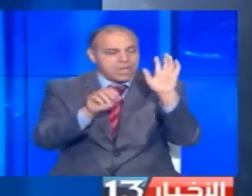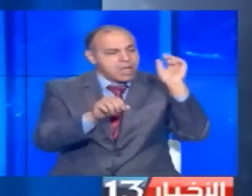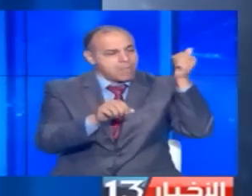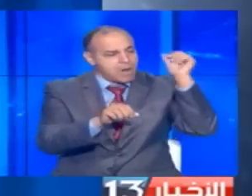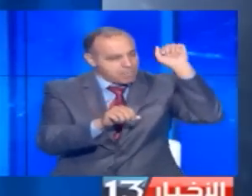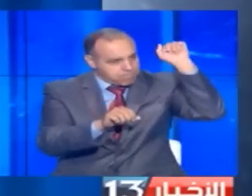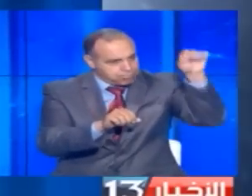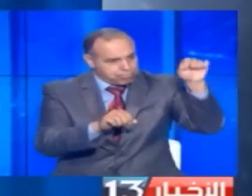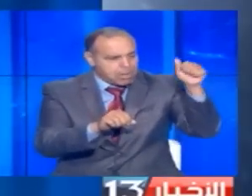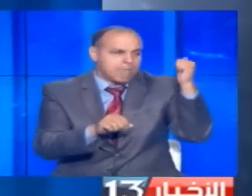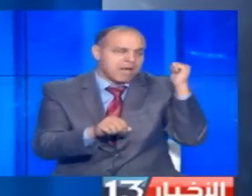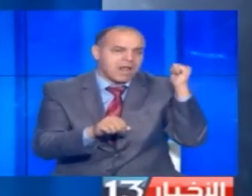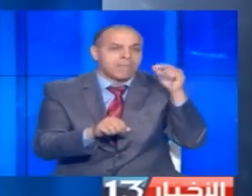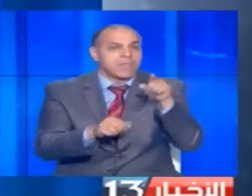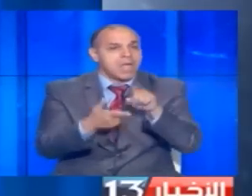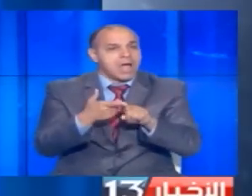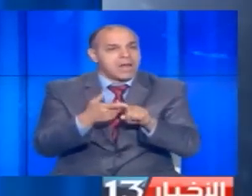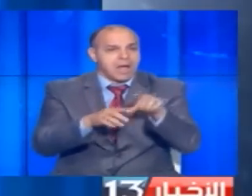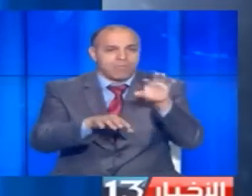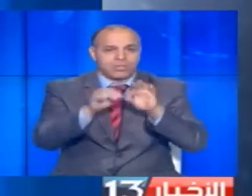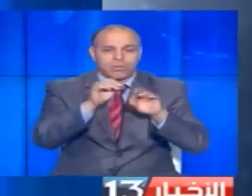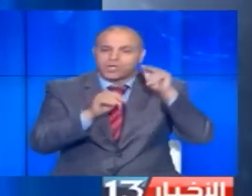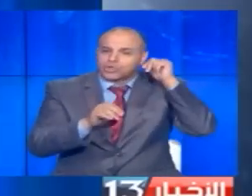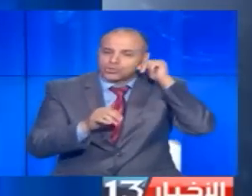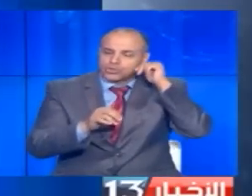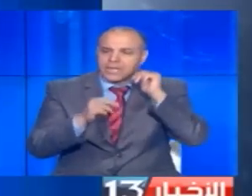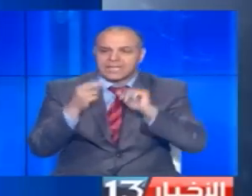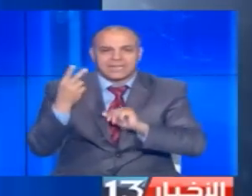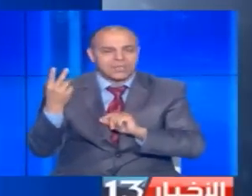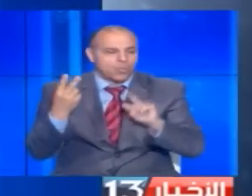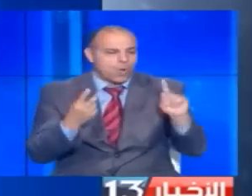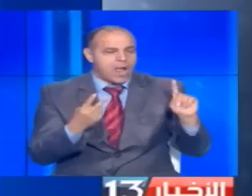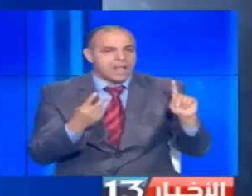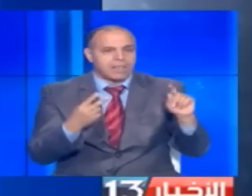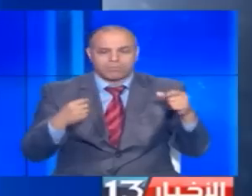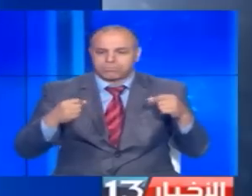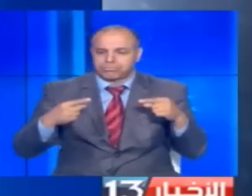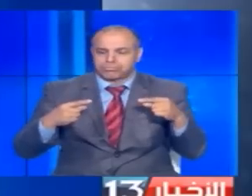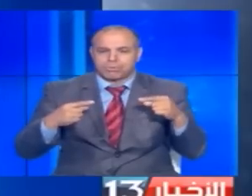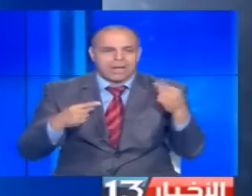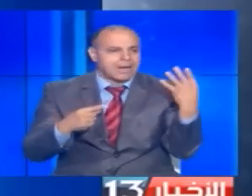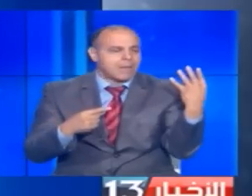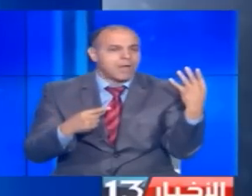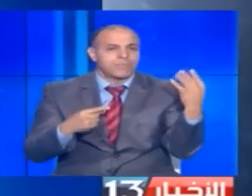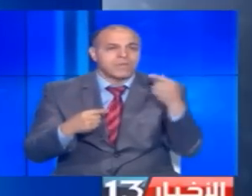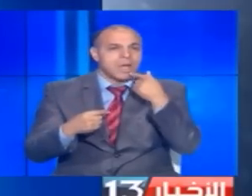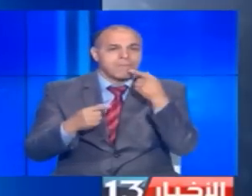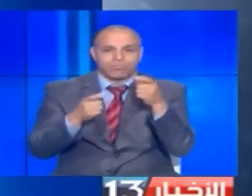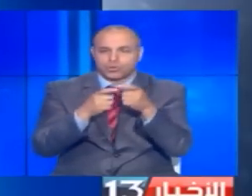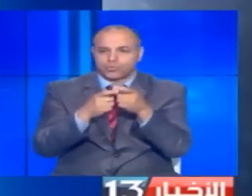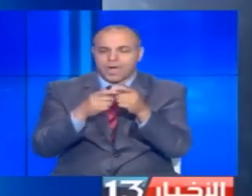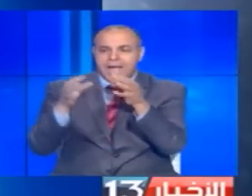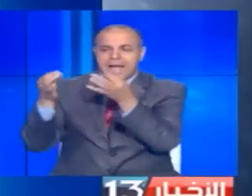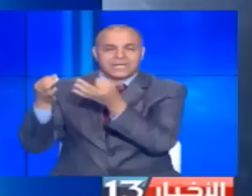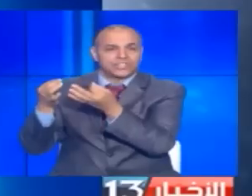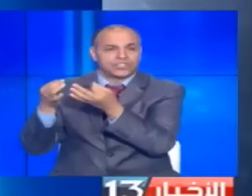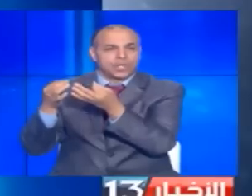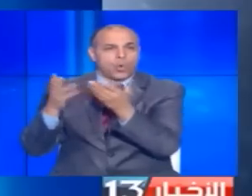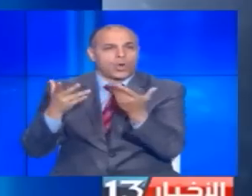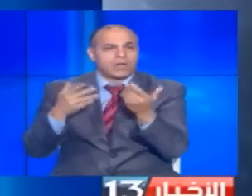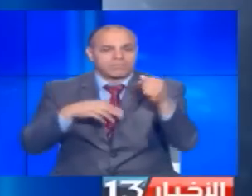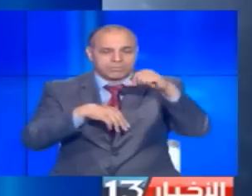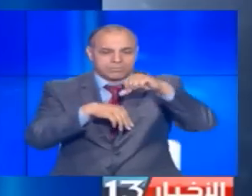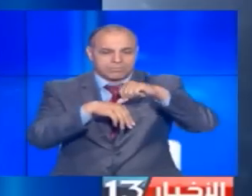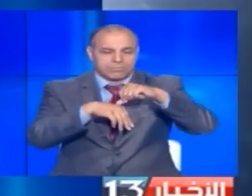تغلبه عشية أمس على منتخب النيجر بهدفين لهدف في مباراة الجولة الرابعة من المجموعة العاشرة التي أقيمت